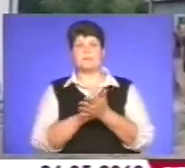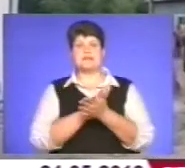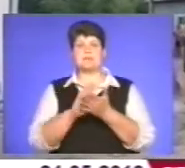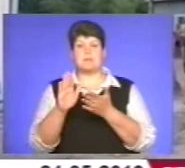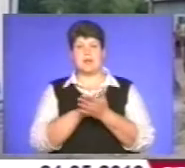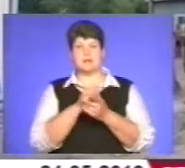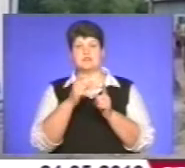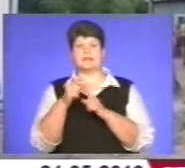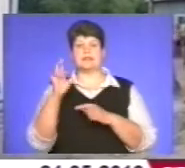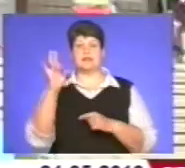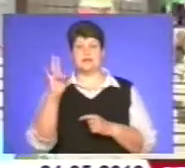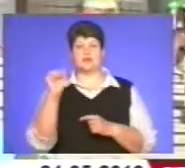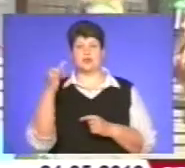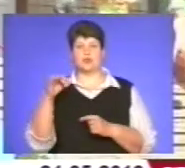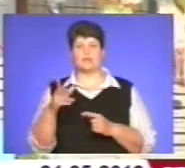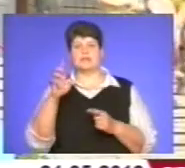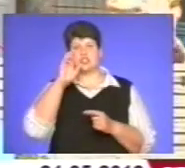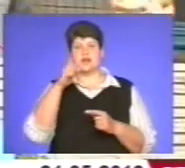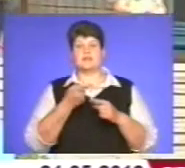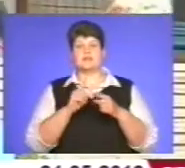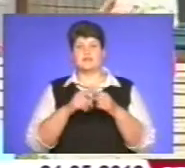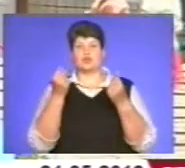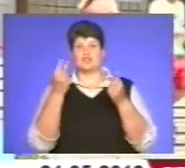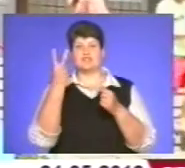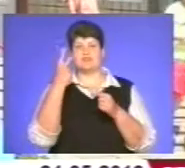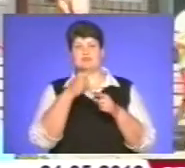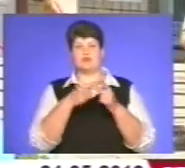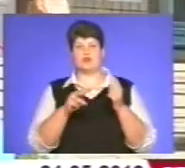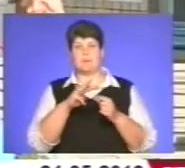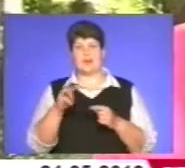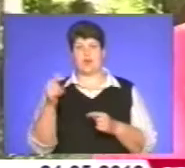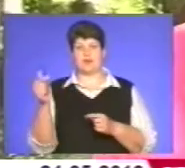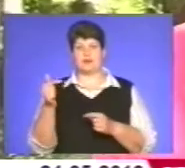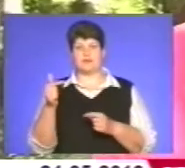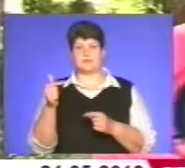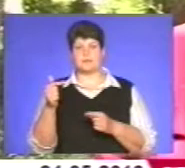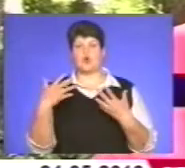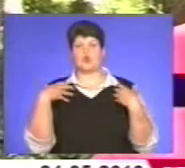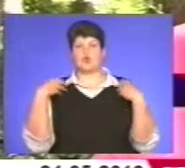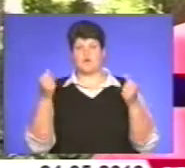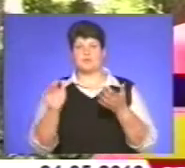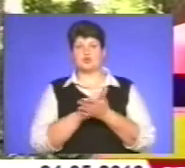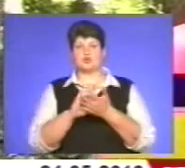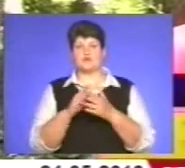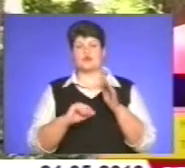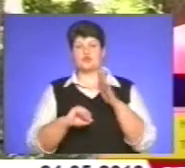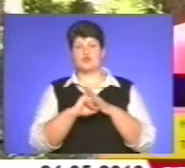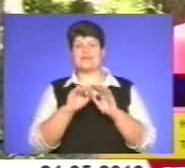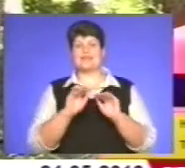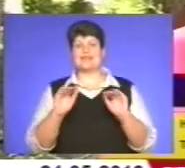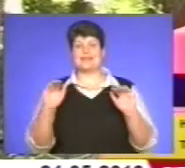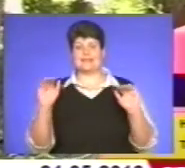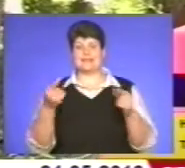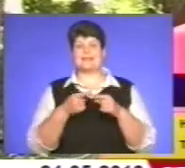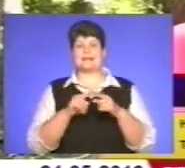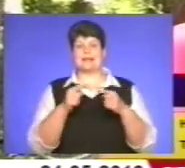словами Наталії Найчук, державі це обходиться в 2,5 мільйони гривень. Оздоровлення виключно на безкоштовній основі, тобто діти саме